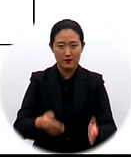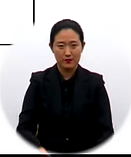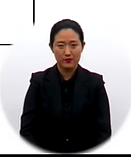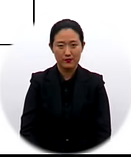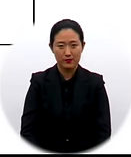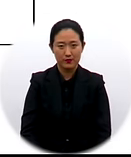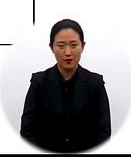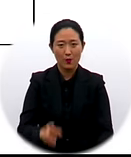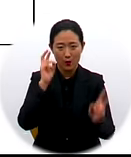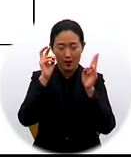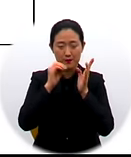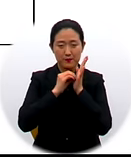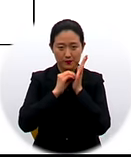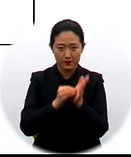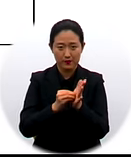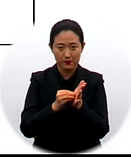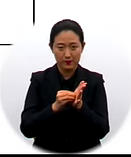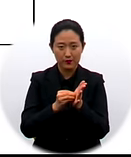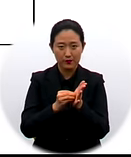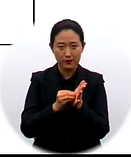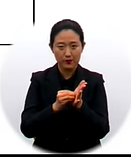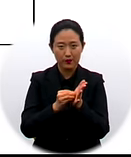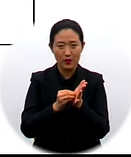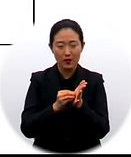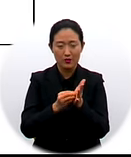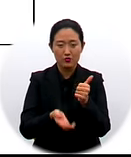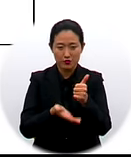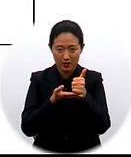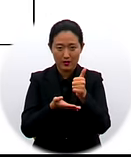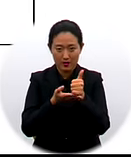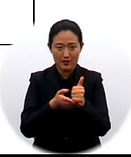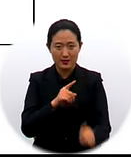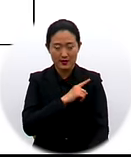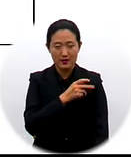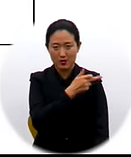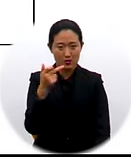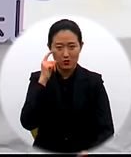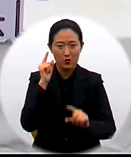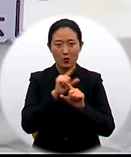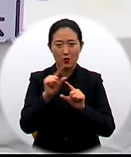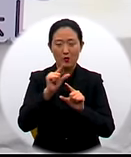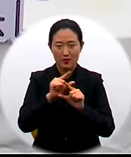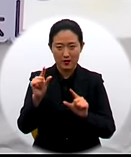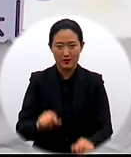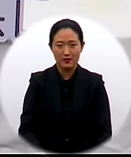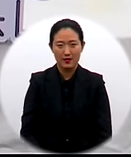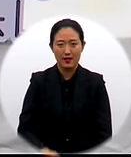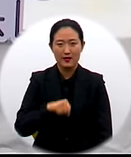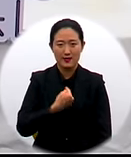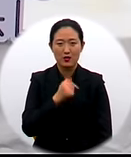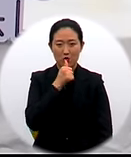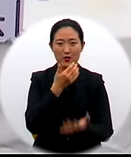하는 거예요. 보통 취업 준비하는 4학년들한테 많이 추천하는 방법 중에 하나가 그들의 가장 큰 고민 중에 하나는 뭐냐면 자소서에 쓸